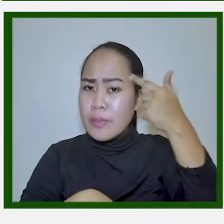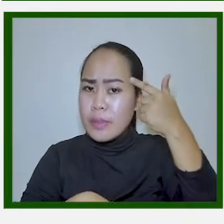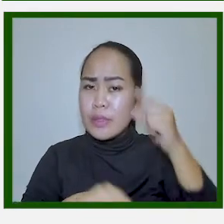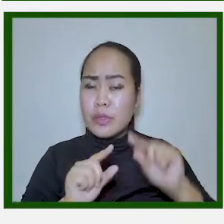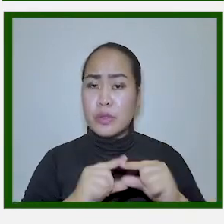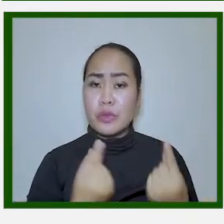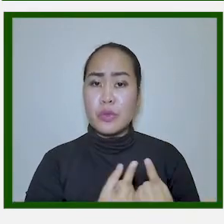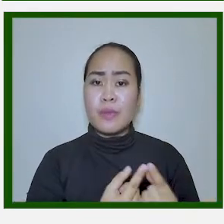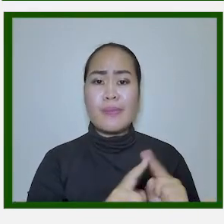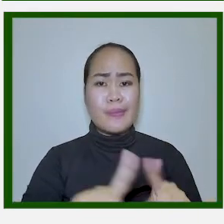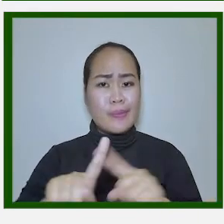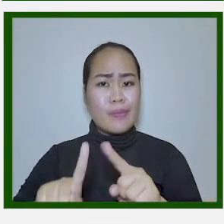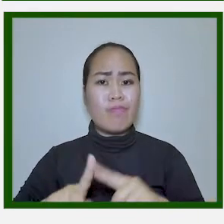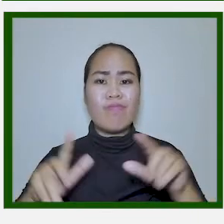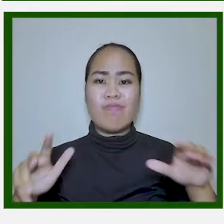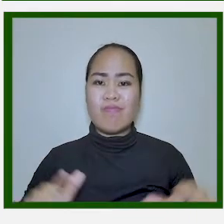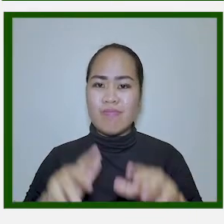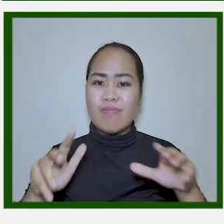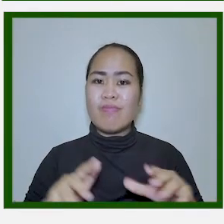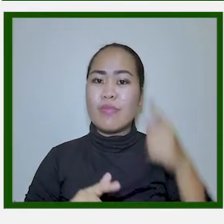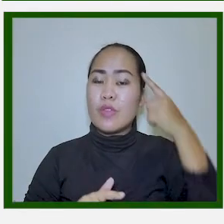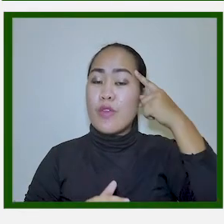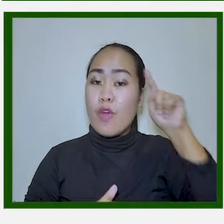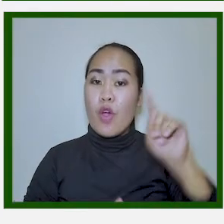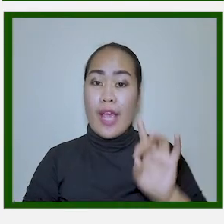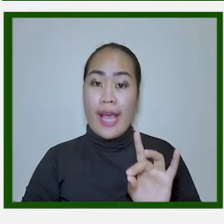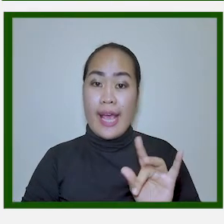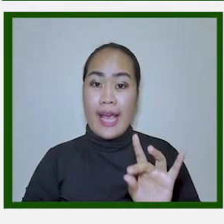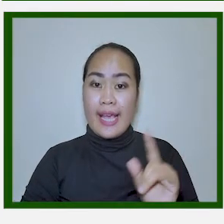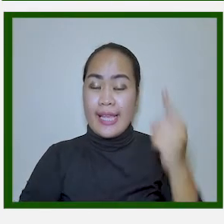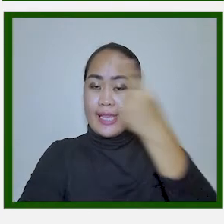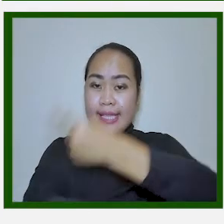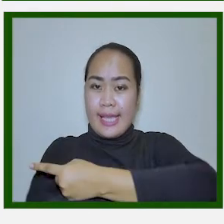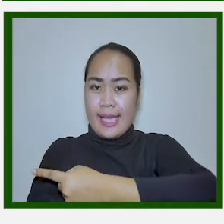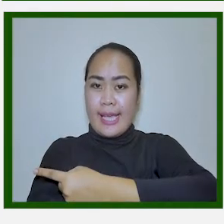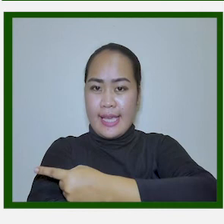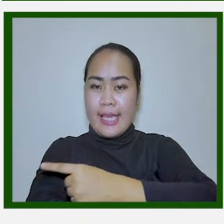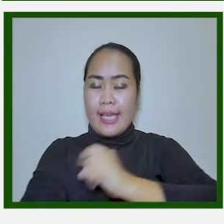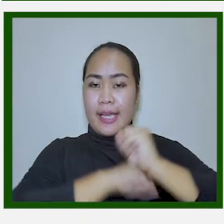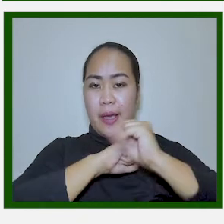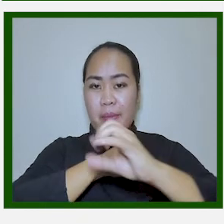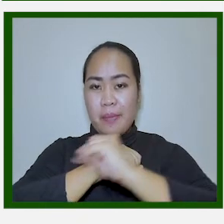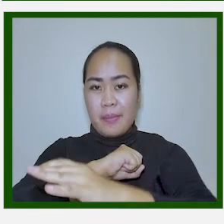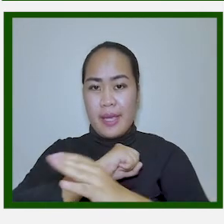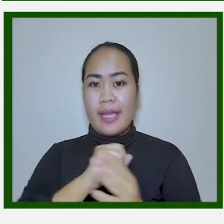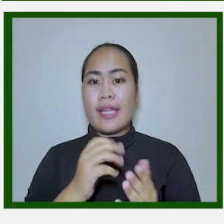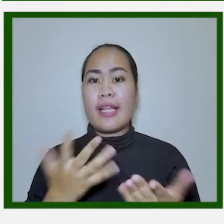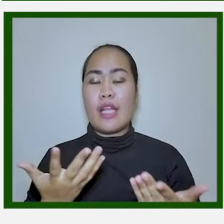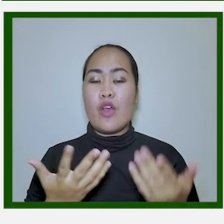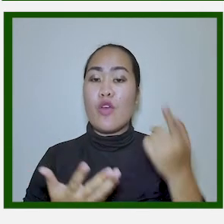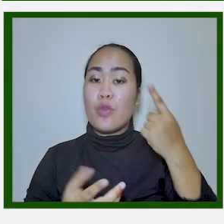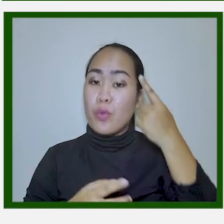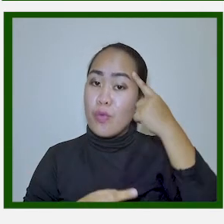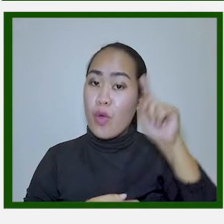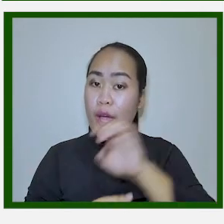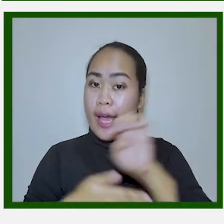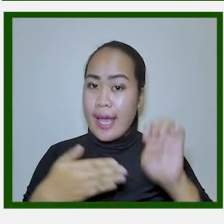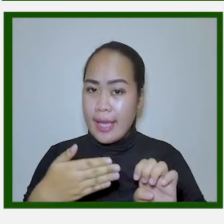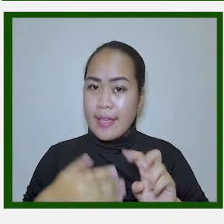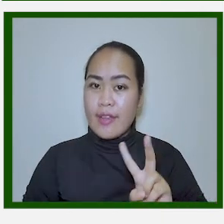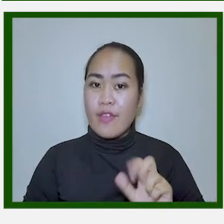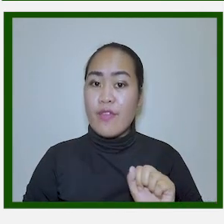activities pagdating po dito sa 18-day campaign to end VAW or violence against women. So dito po sa ating barangay,